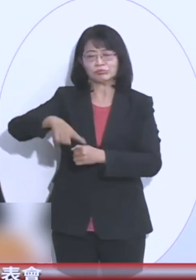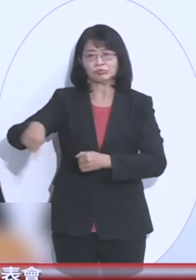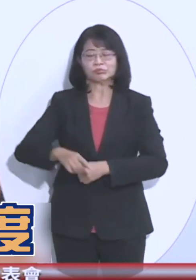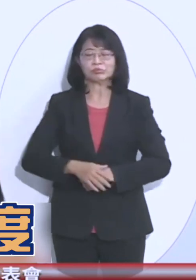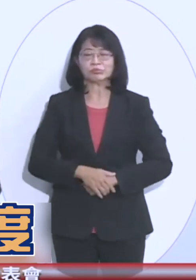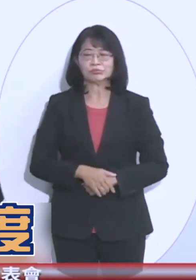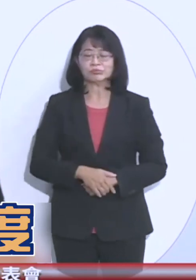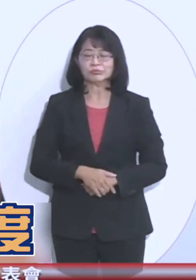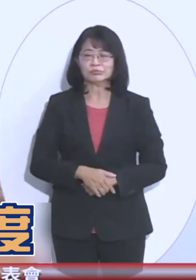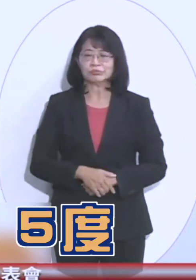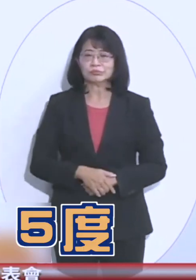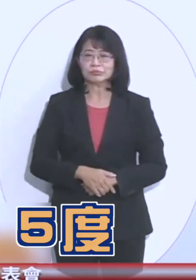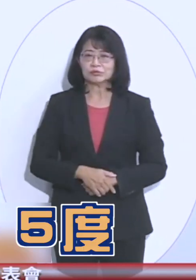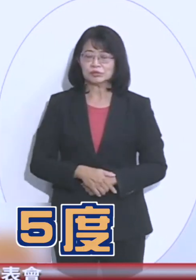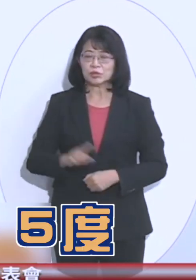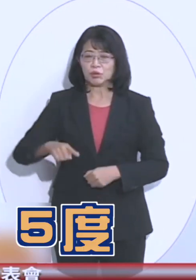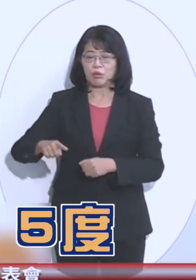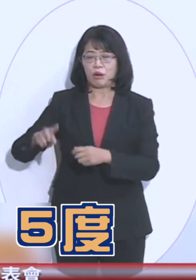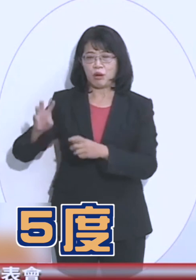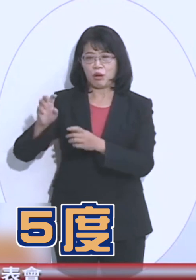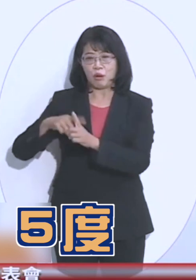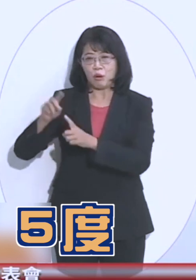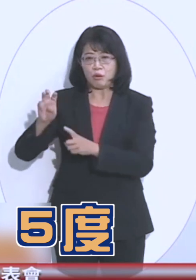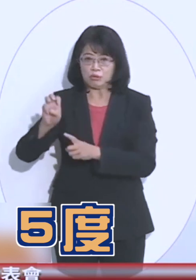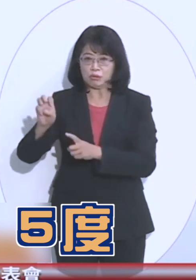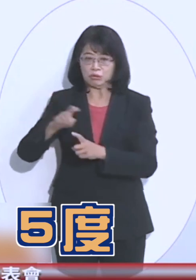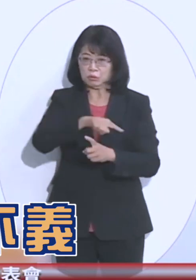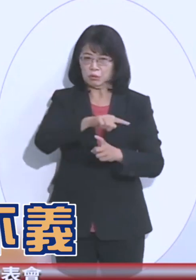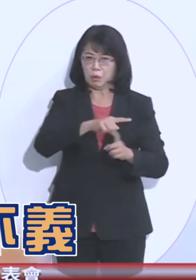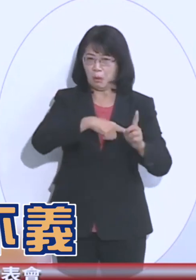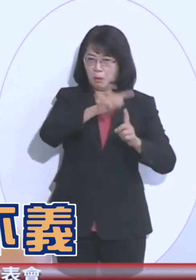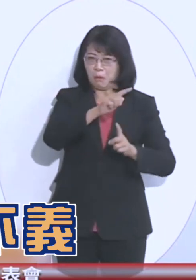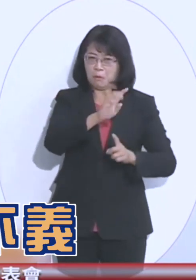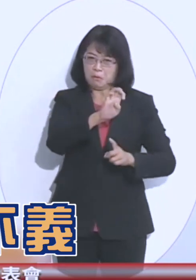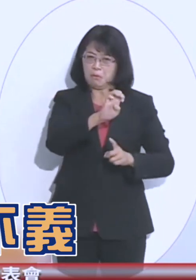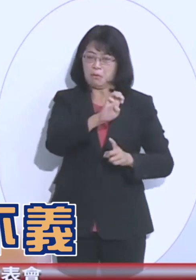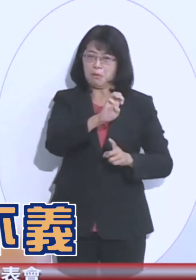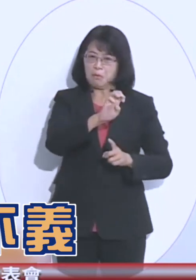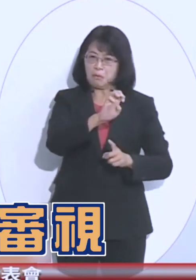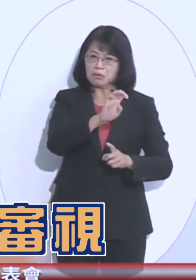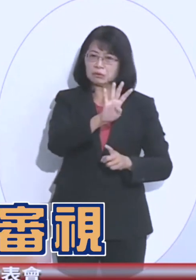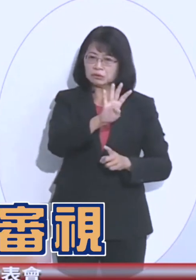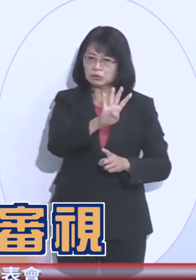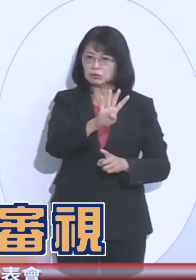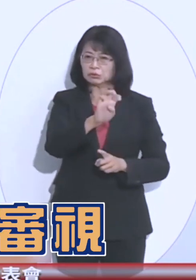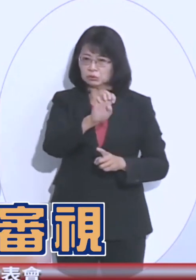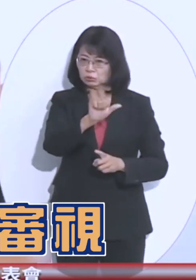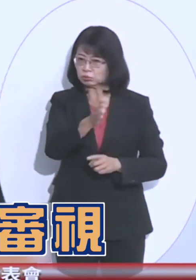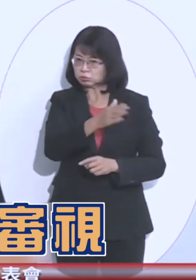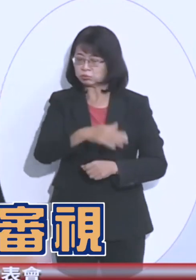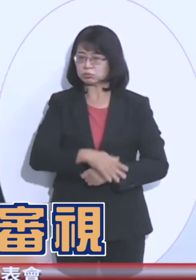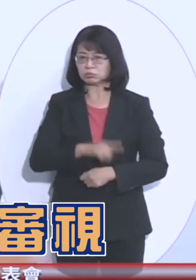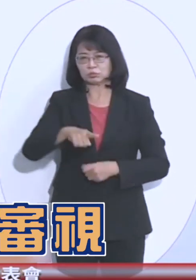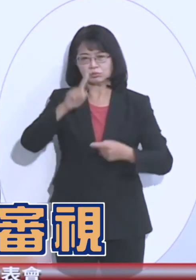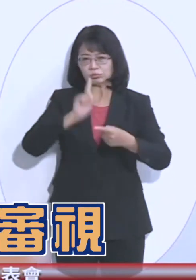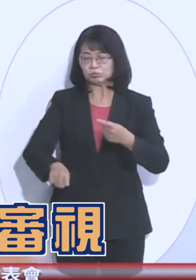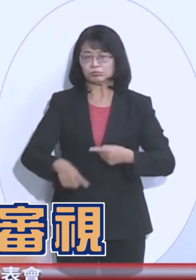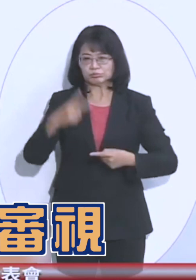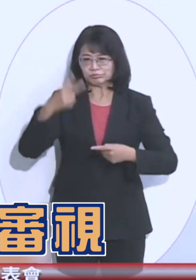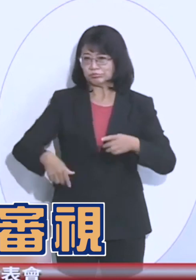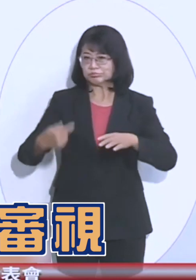导，咱家那三十度，伊爱三十四五度呢。所以，这个不公不义，我当选了后重新审